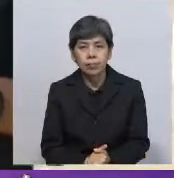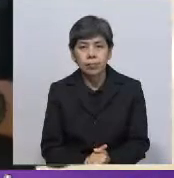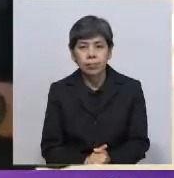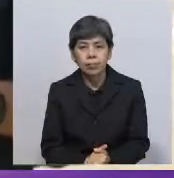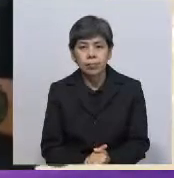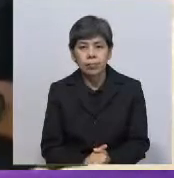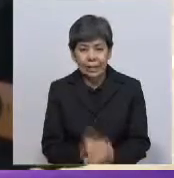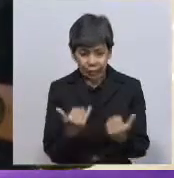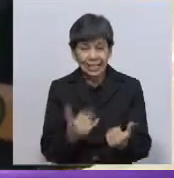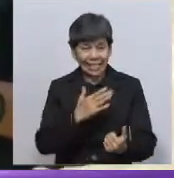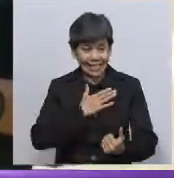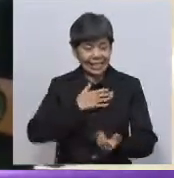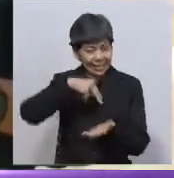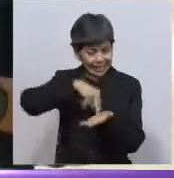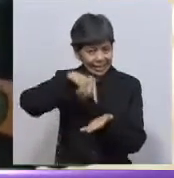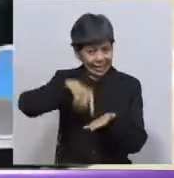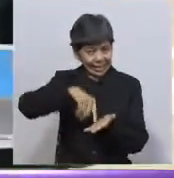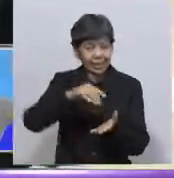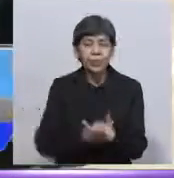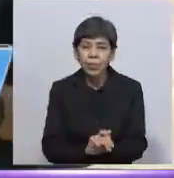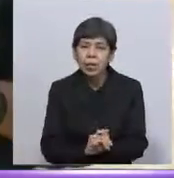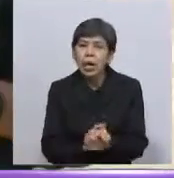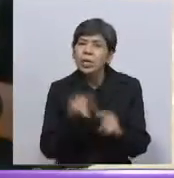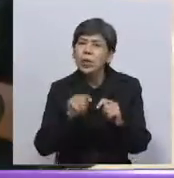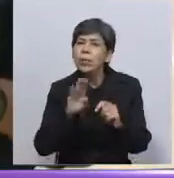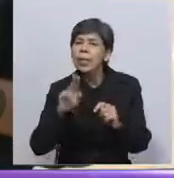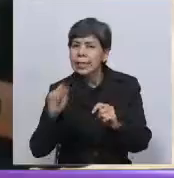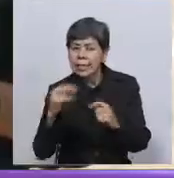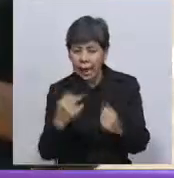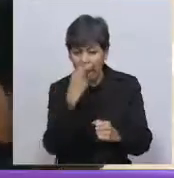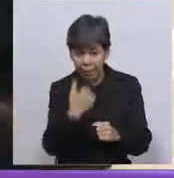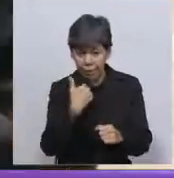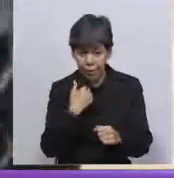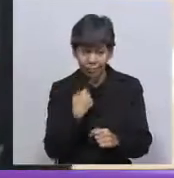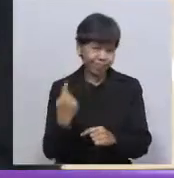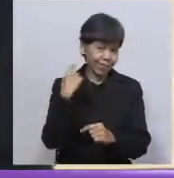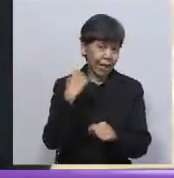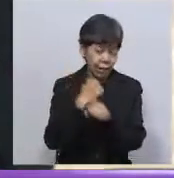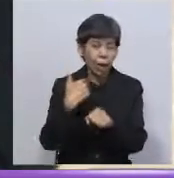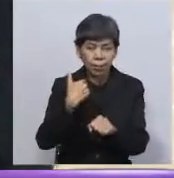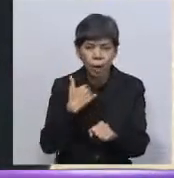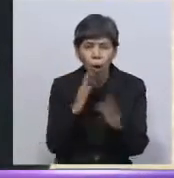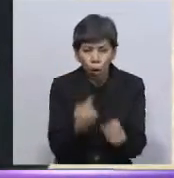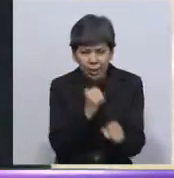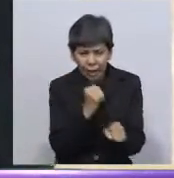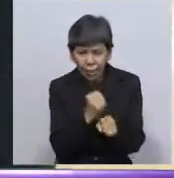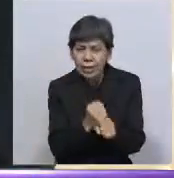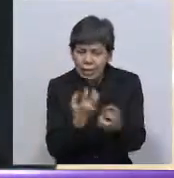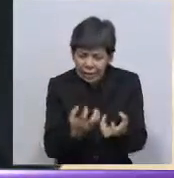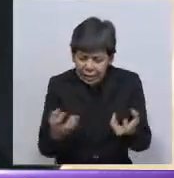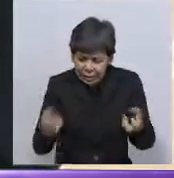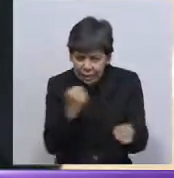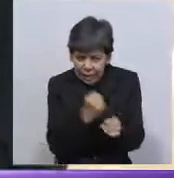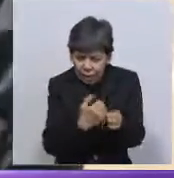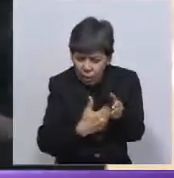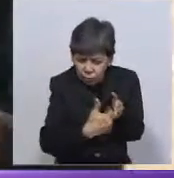คุณผู้ชมคะตอนนี้ดิฉันยืนอยู่ที่บ้านคุยโพตำบลบึงเนียมนะคะซึ่งจะเห็นได้ว่าด้านหลังของดิฉันค่ะเจ้าหน้าที่นั้นกำลังเร่งการซ่อมแซมคัน